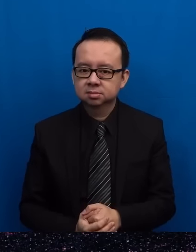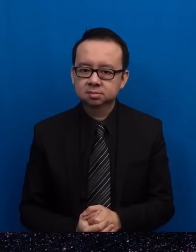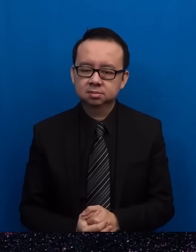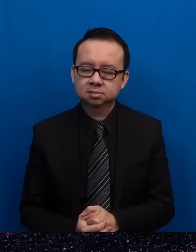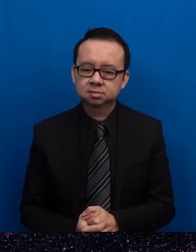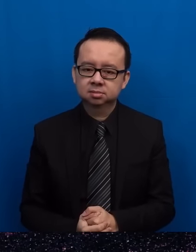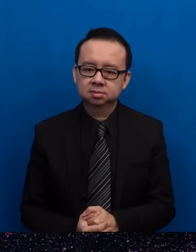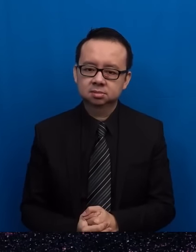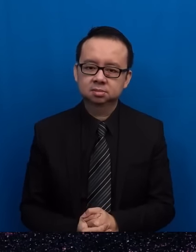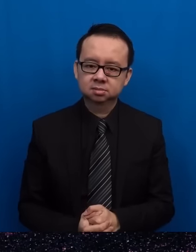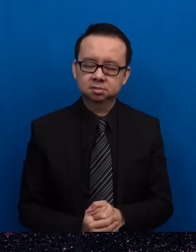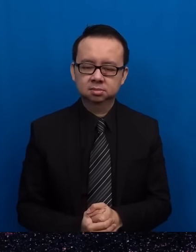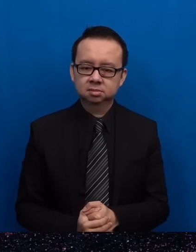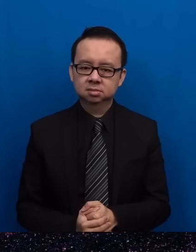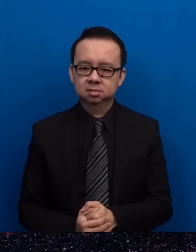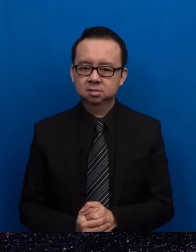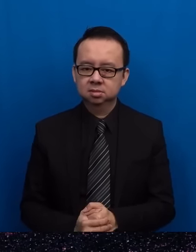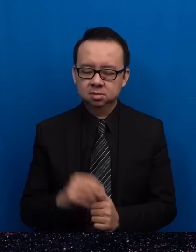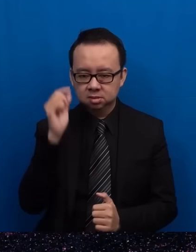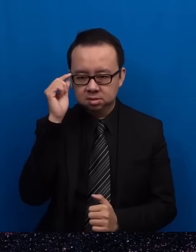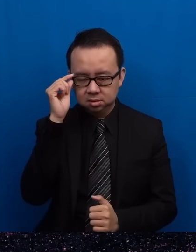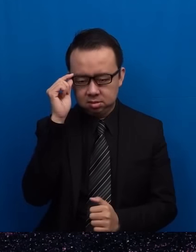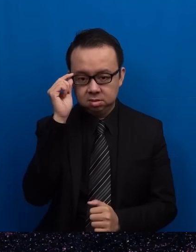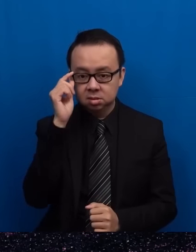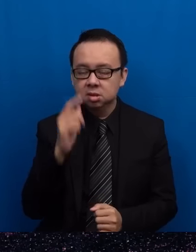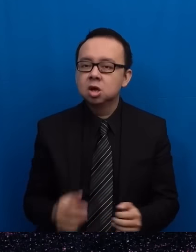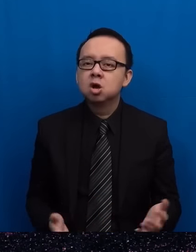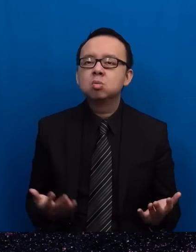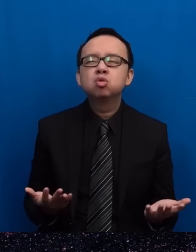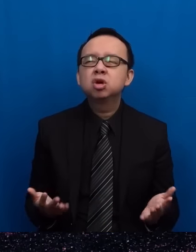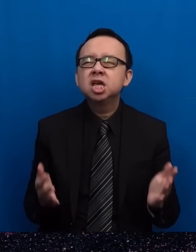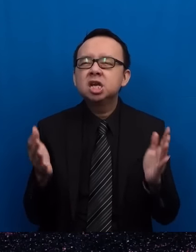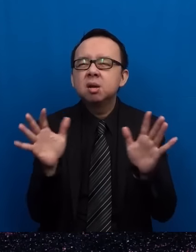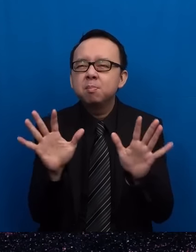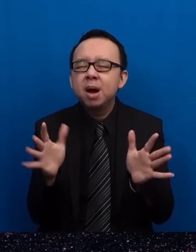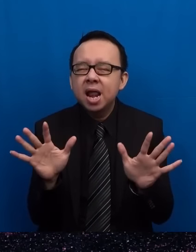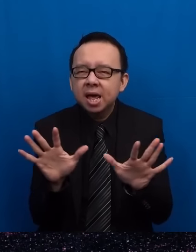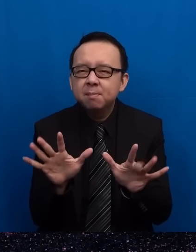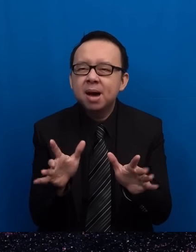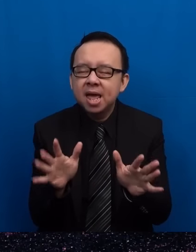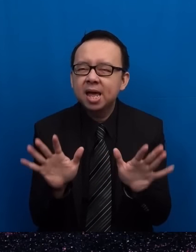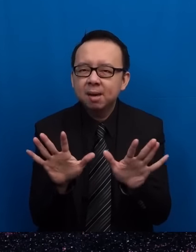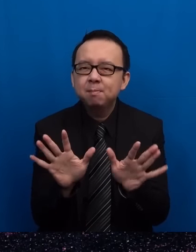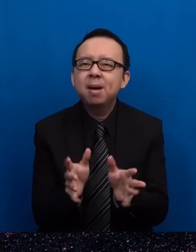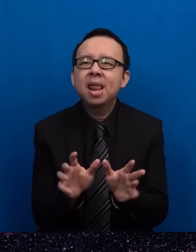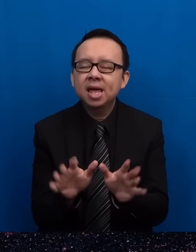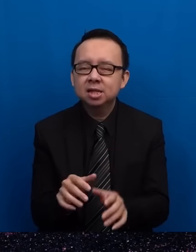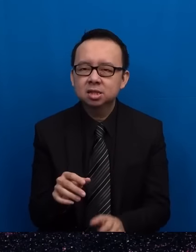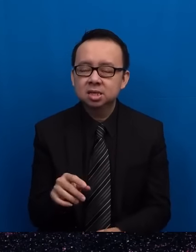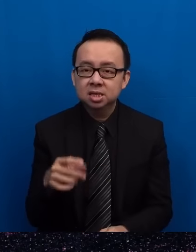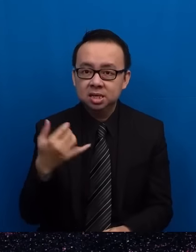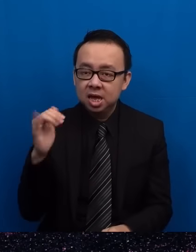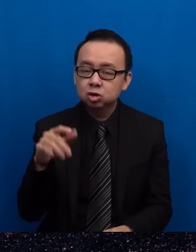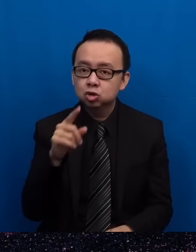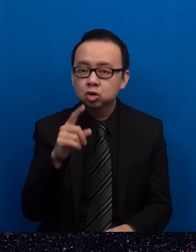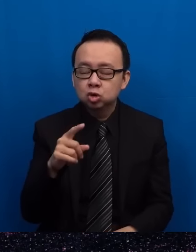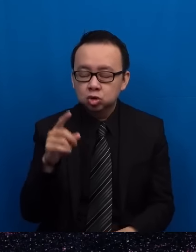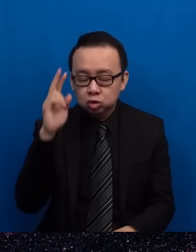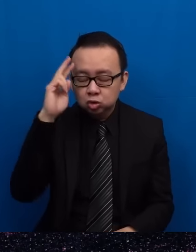Siapa tahu, sekalipun tidak ditulis di Alkitab, malaikat yang Tuhan ciptakan itu sebanyak atau lebih banyak daripada populasi dunia.